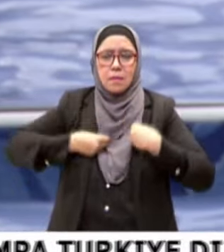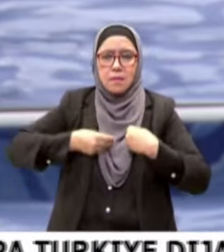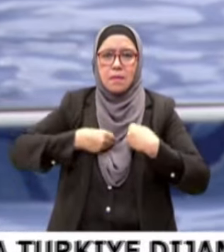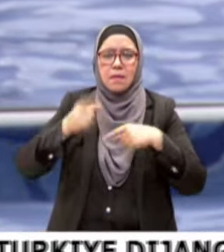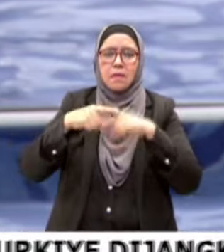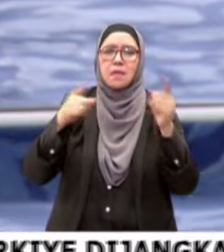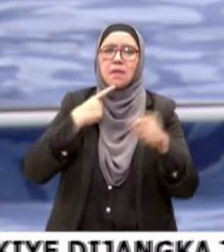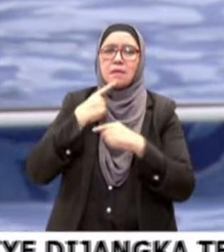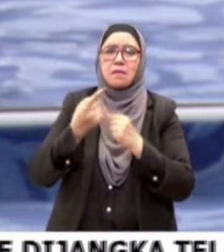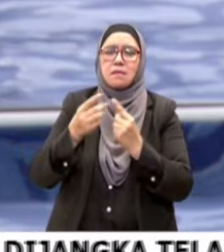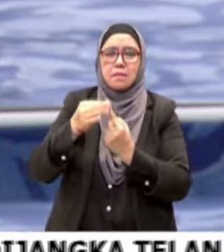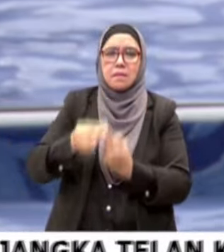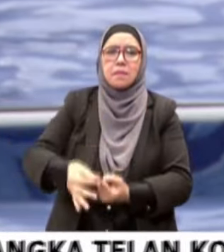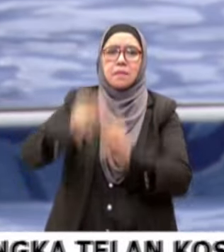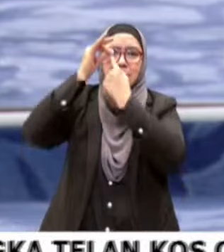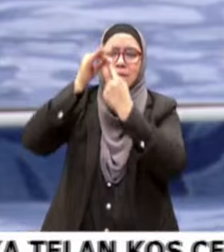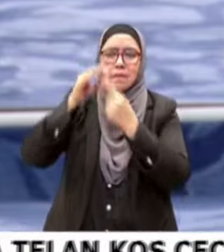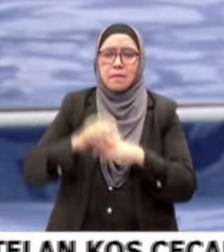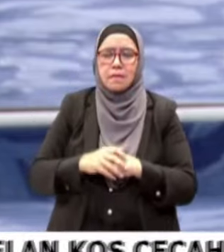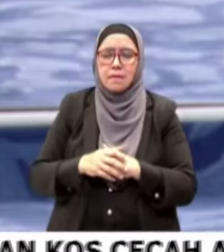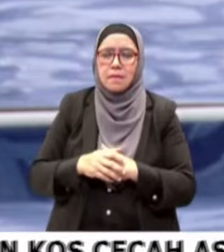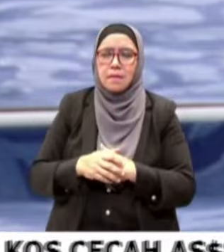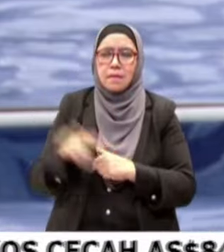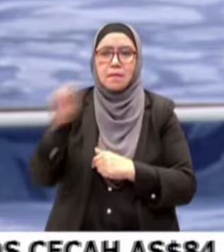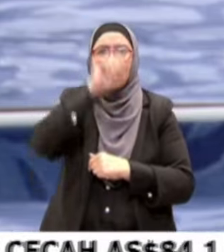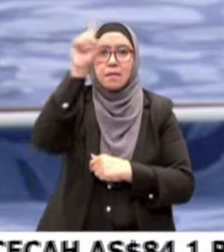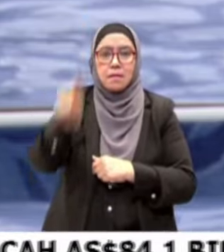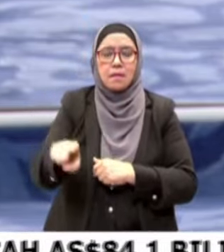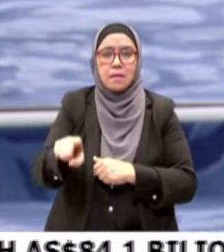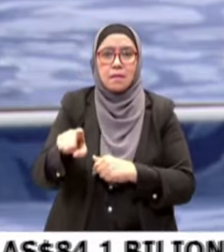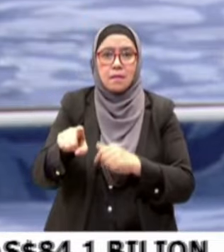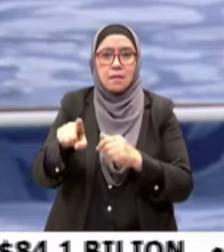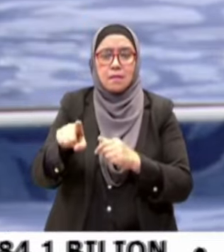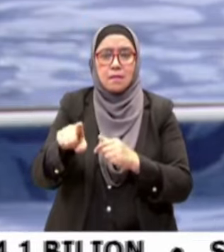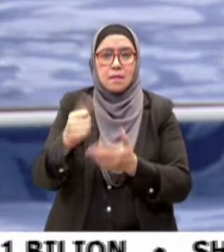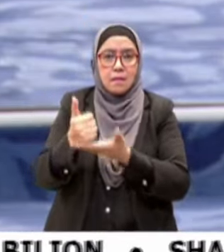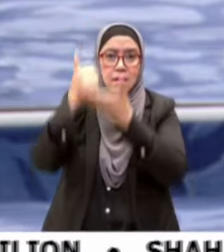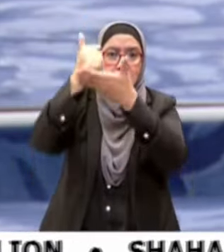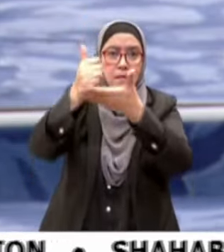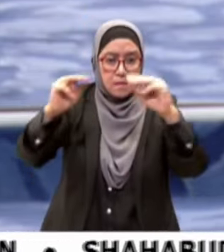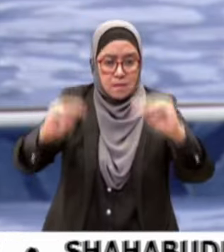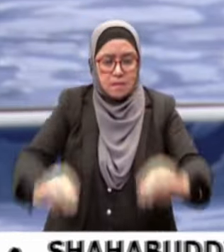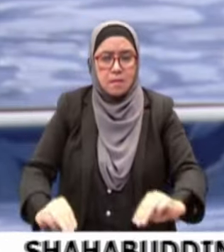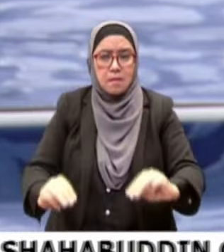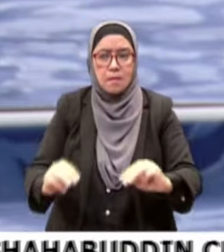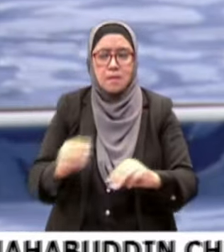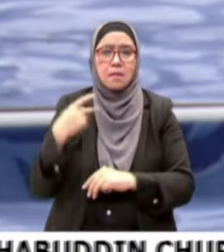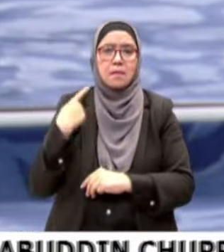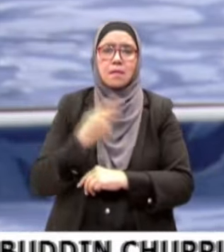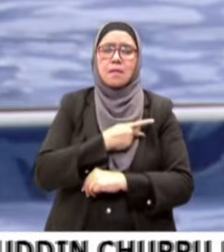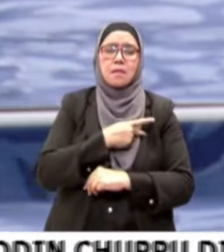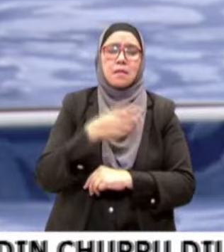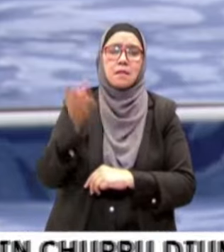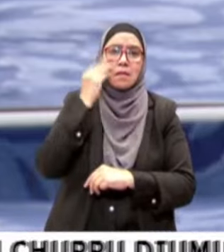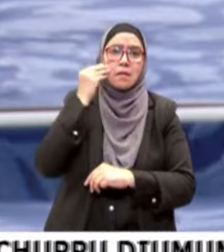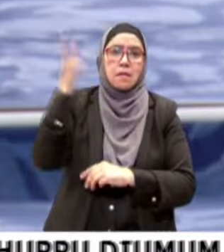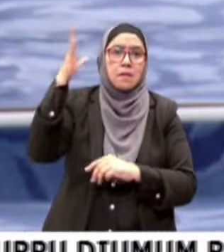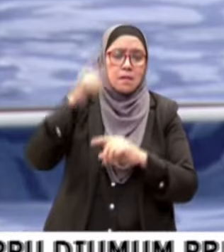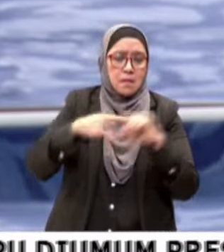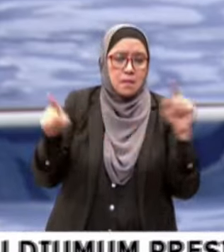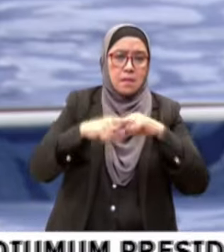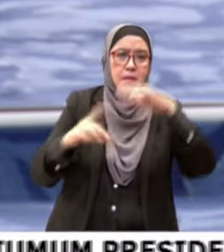soal kemanusiaan dan bantuan kepada mereka itu kita tidak menghiraukan dasar Amerika